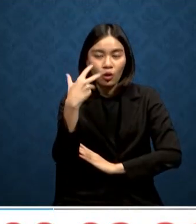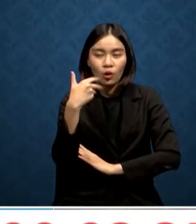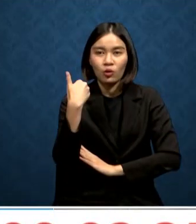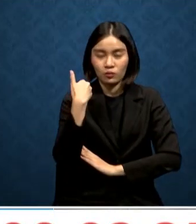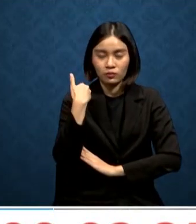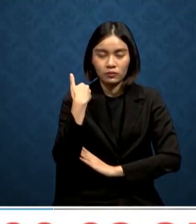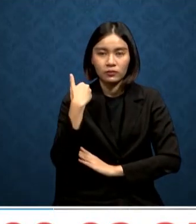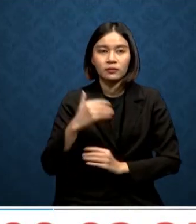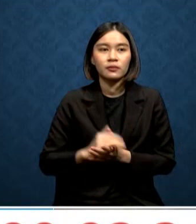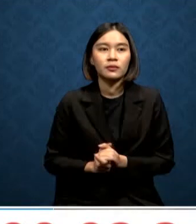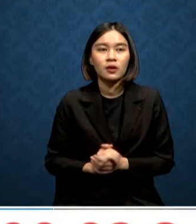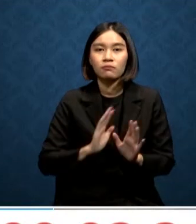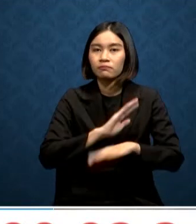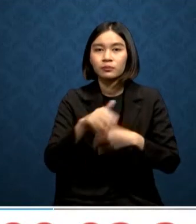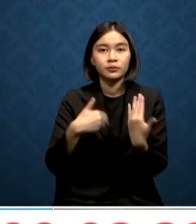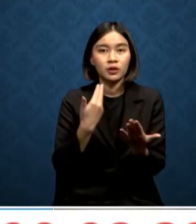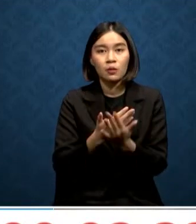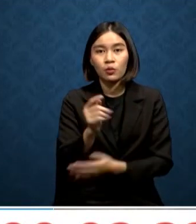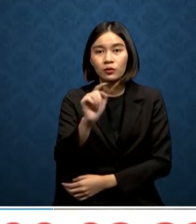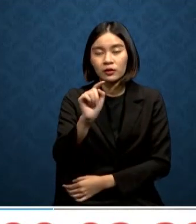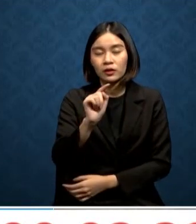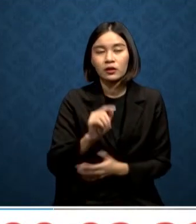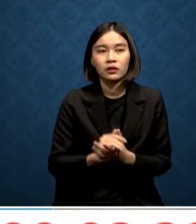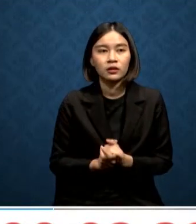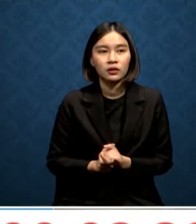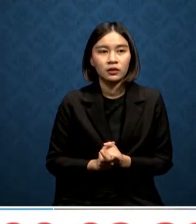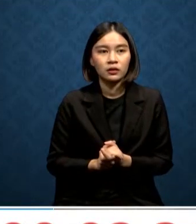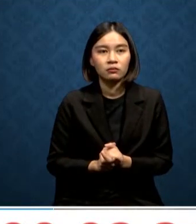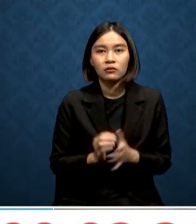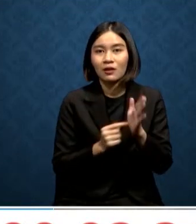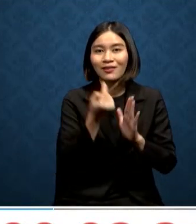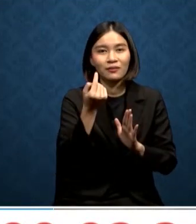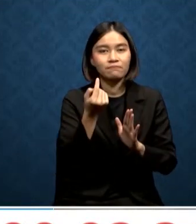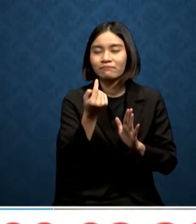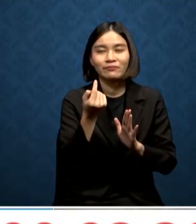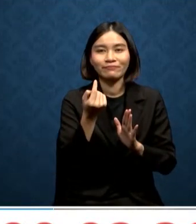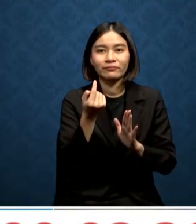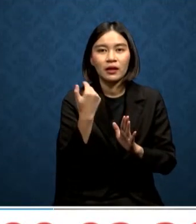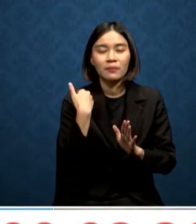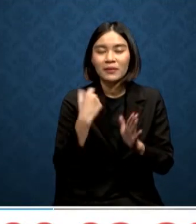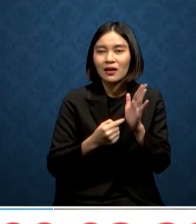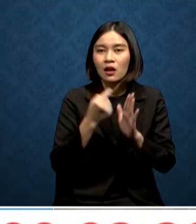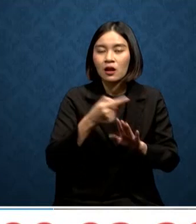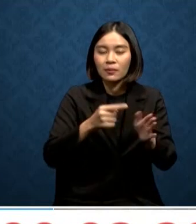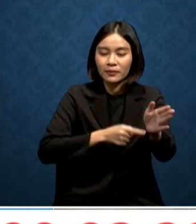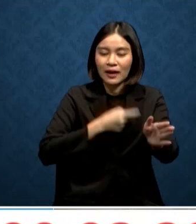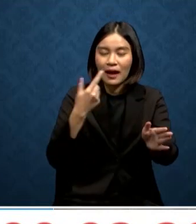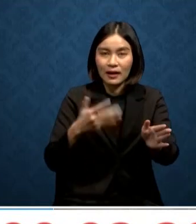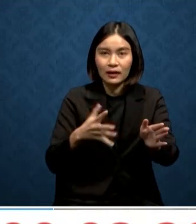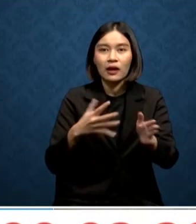น้าสิ่งเหล่านี้ไม่ได้เป็นสิ่งที่เพิ่งเกิดนะครับเกิดมาแล้วสะสมและรุนแรงขึ้นเ